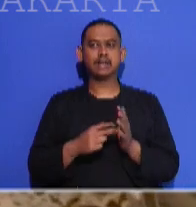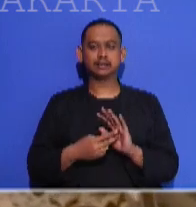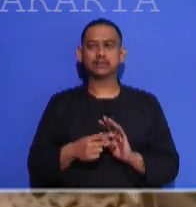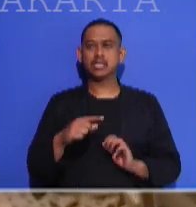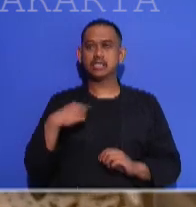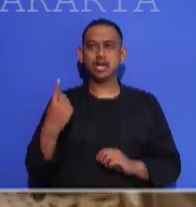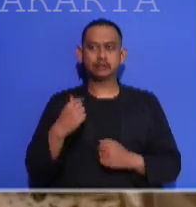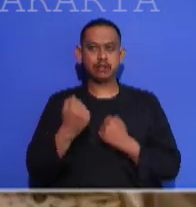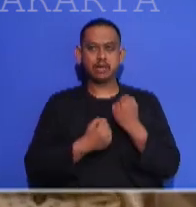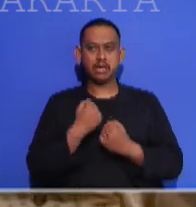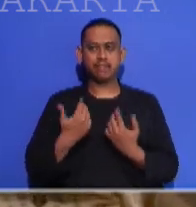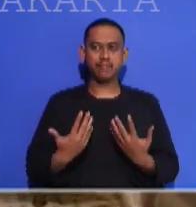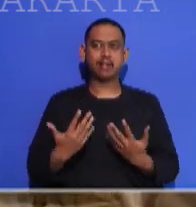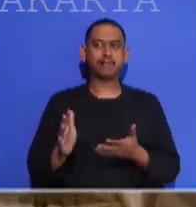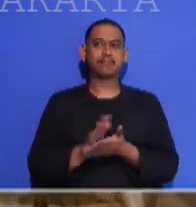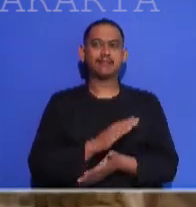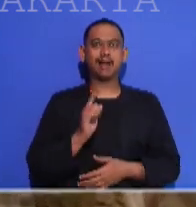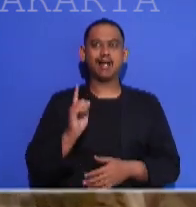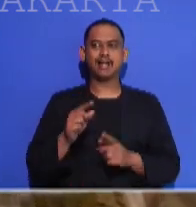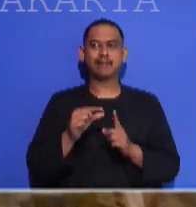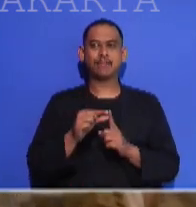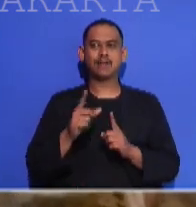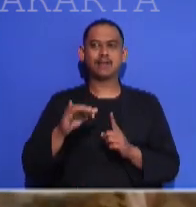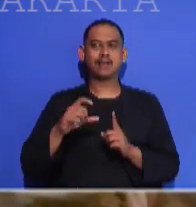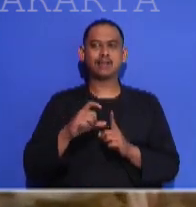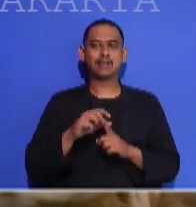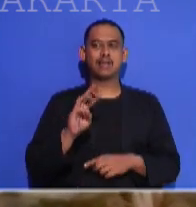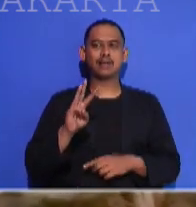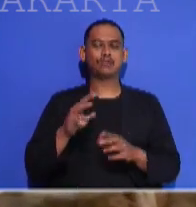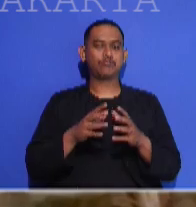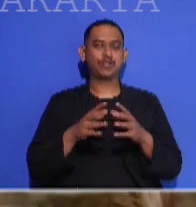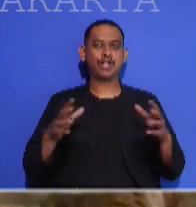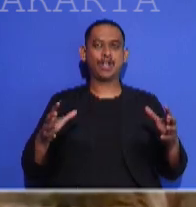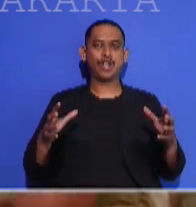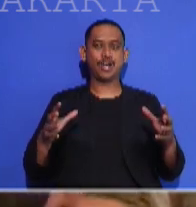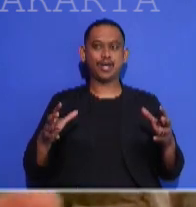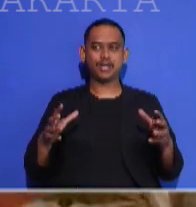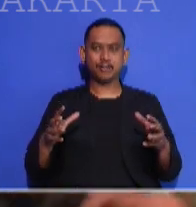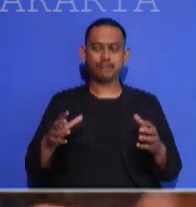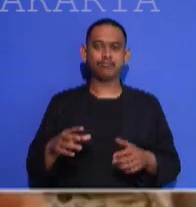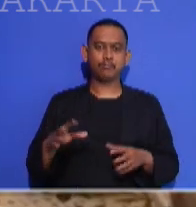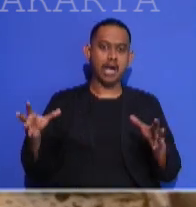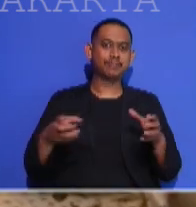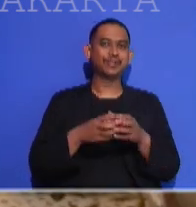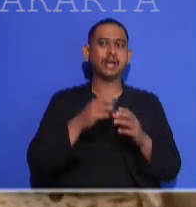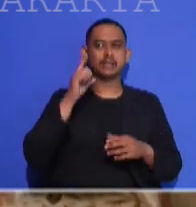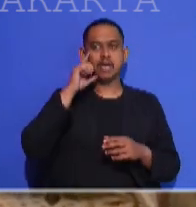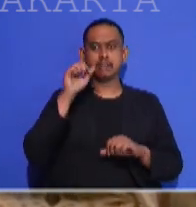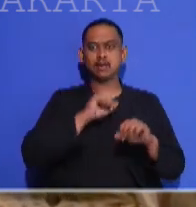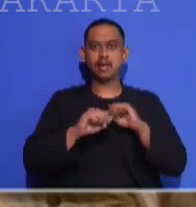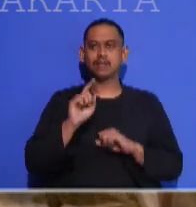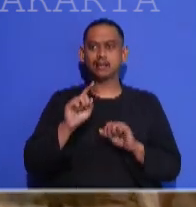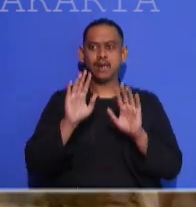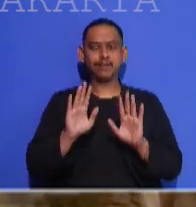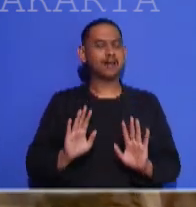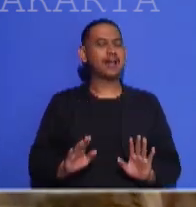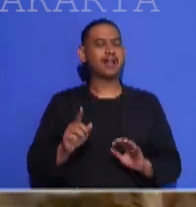unuk potensi yang ada tpid kita tiga besar kita memang Dis terus kita berupaya dengan adanya media sehingga memang